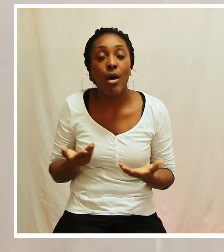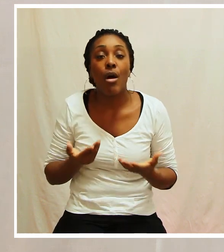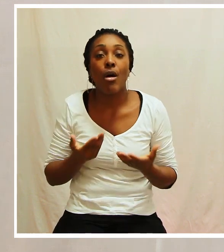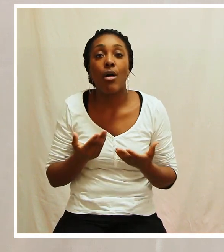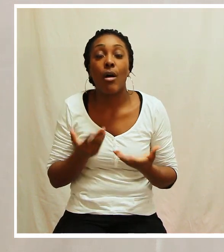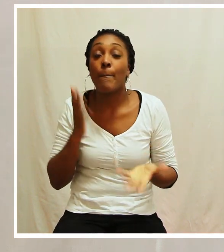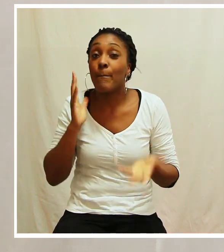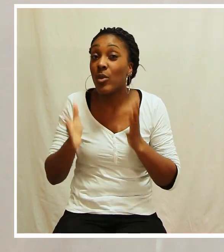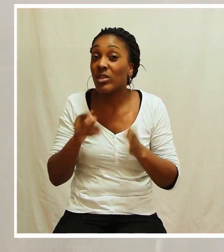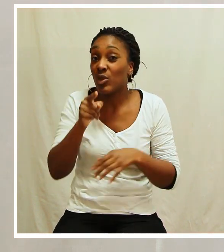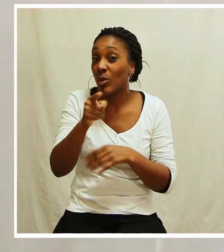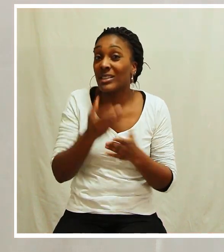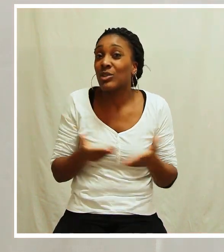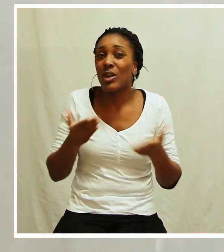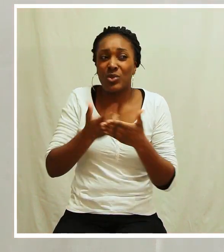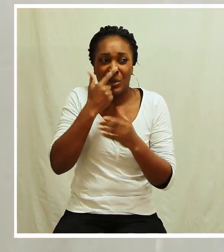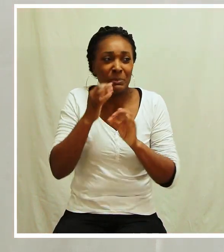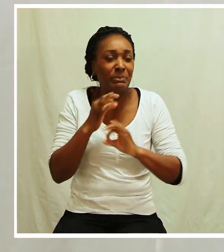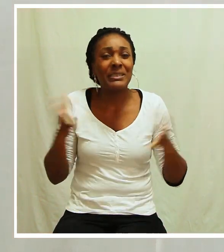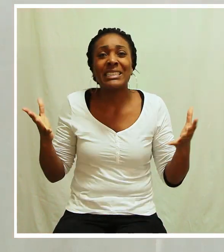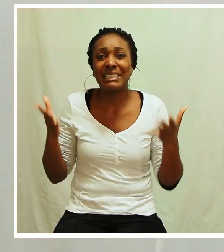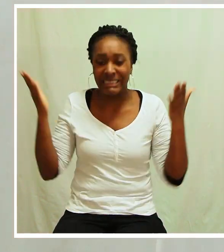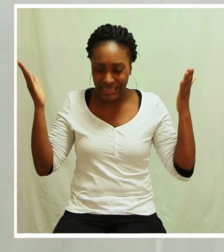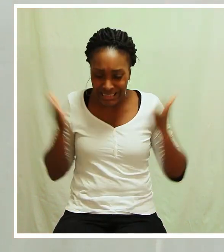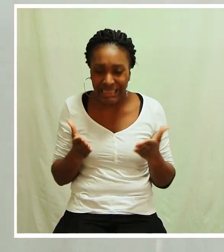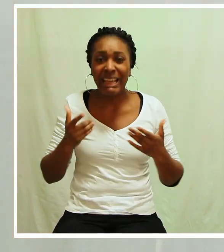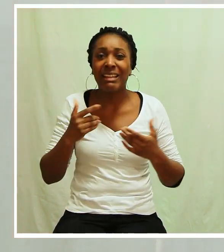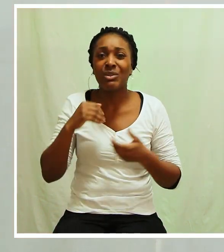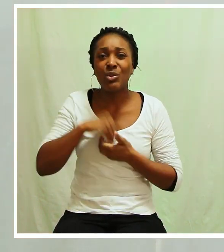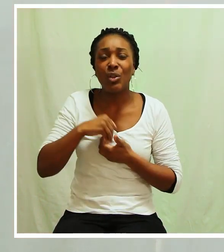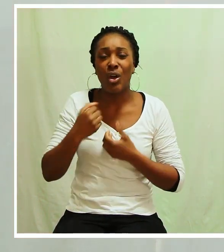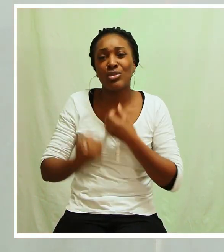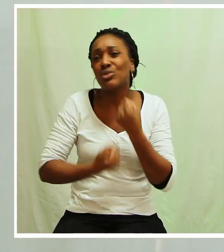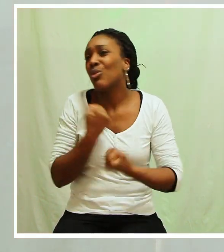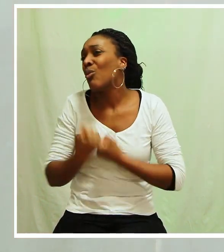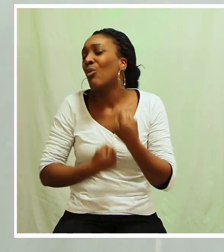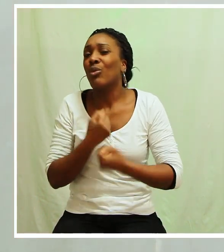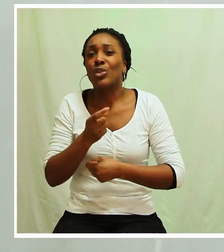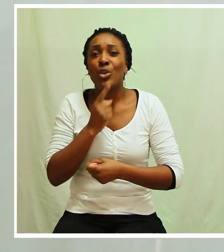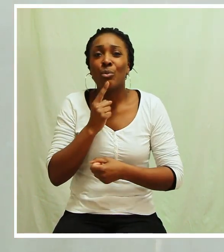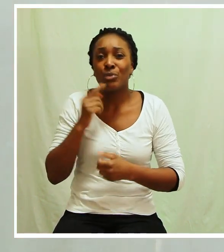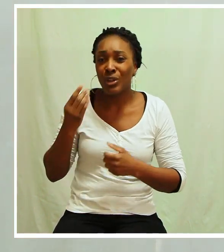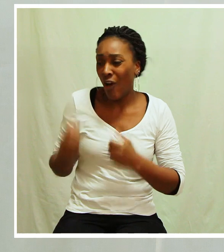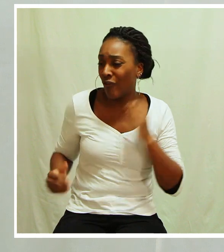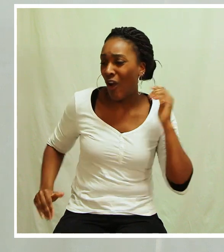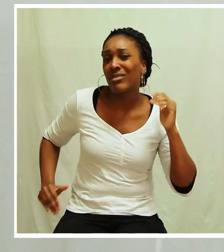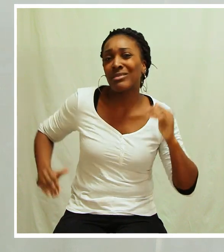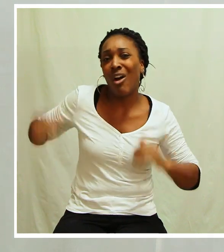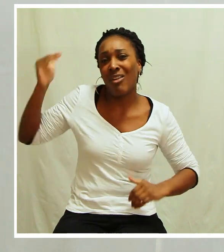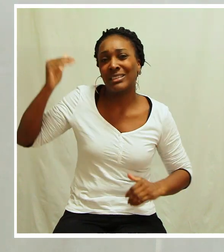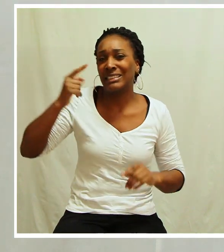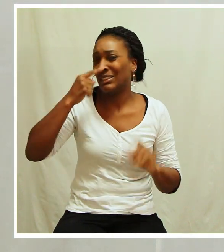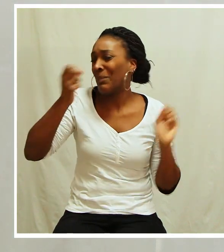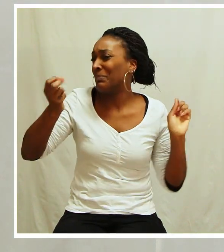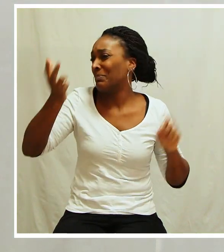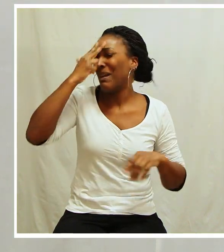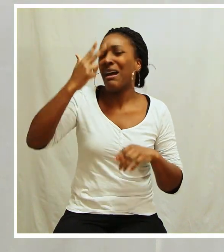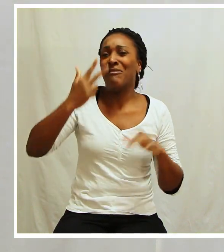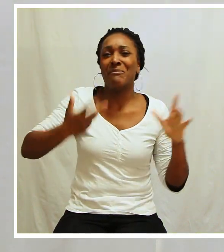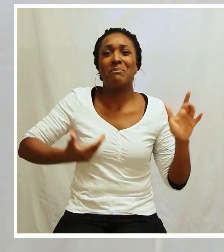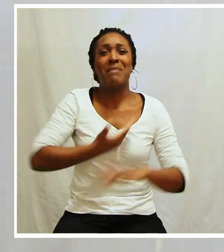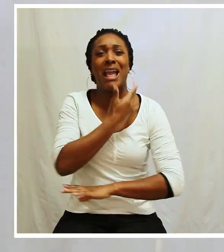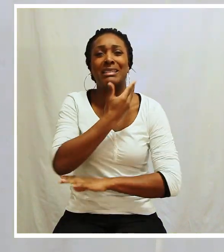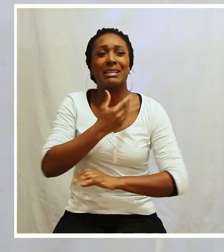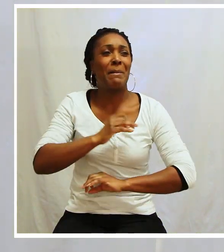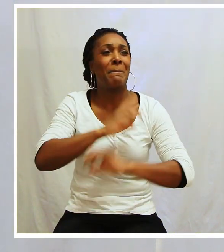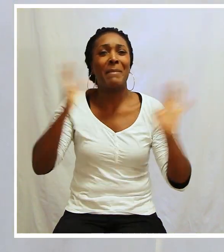toi, tu te sens comme dans une citerne, et tu dis aujourd'hui, je souffre intérieurement, et puis depuis mon enfant, je porte cette marque, cette flétrissure en moi,